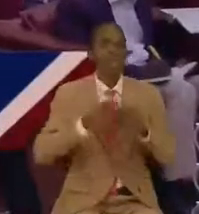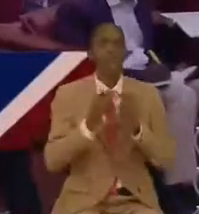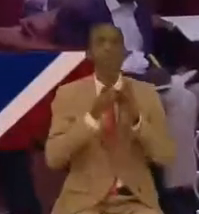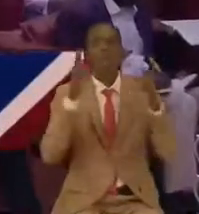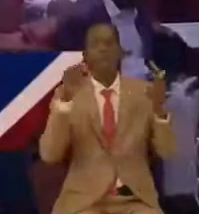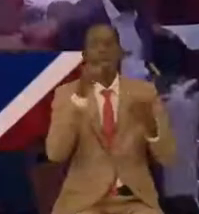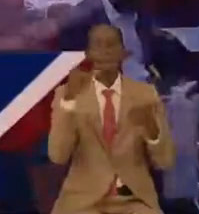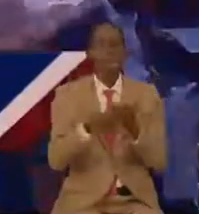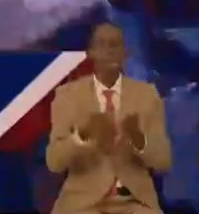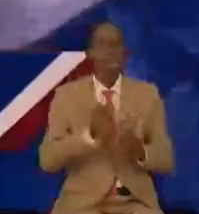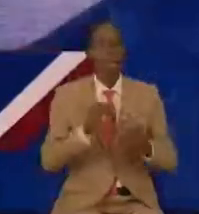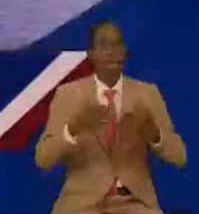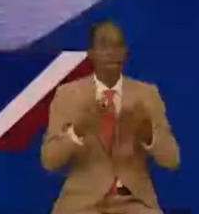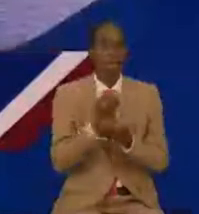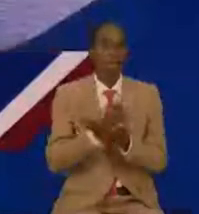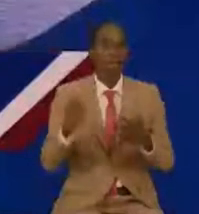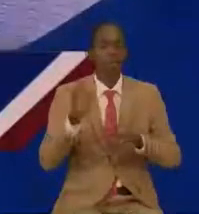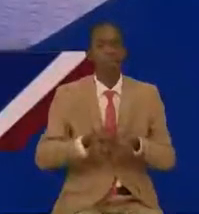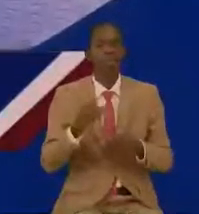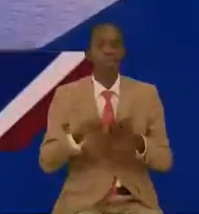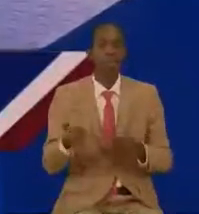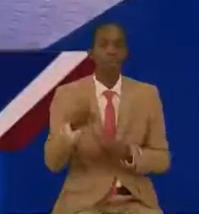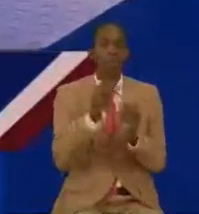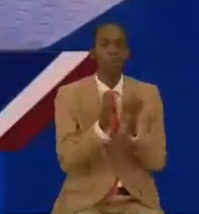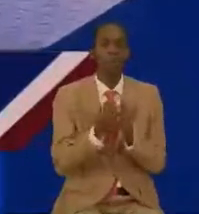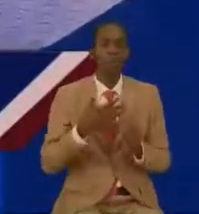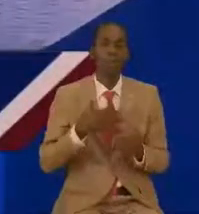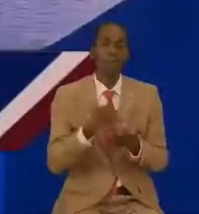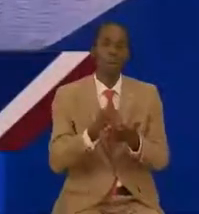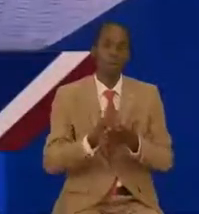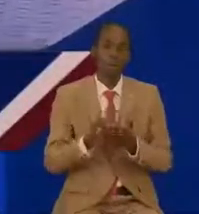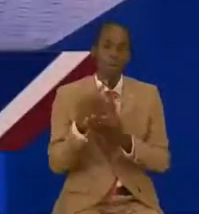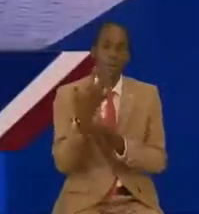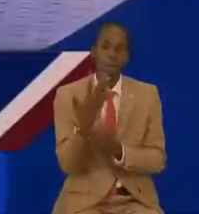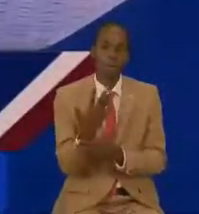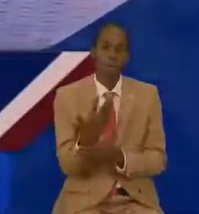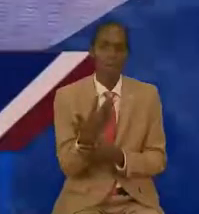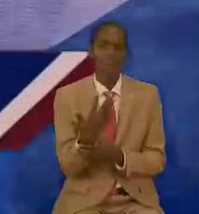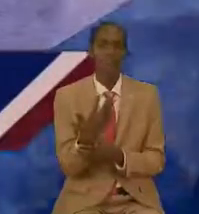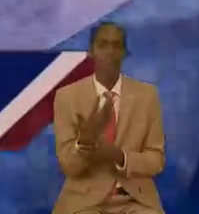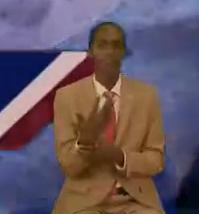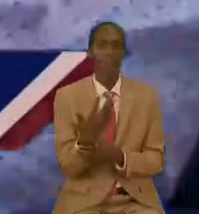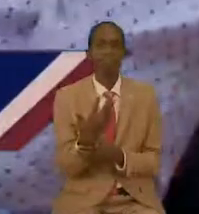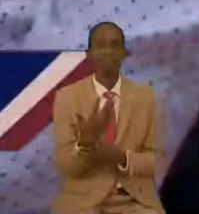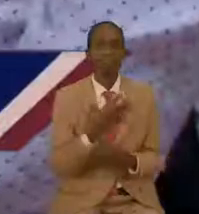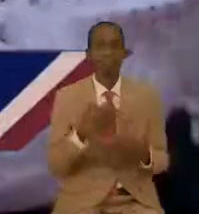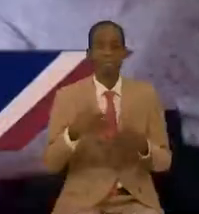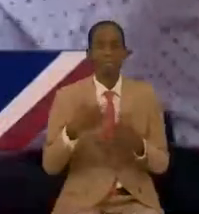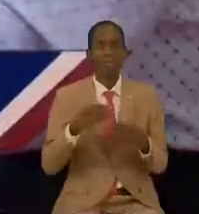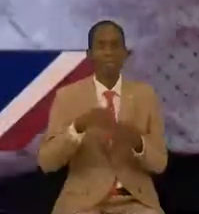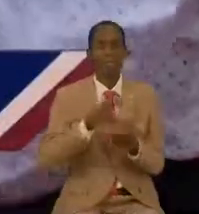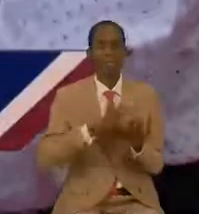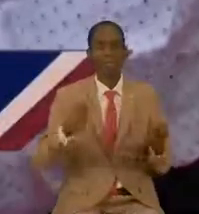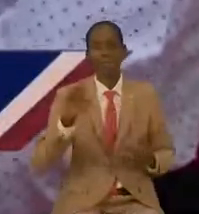Voyez avec quelles grandes lettres je vous ai écrit de ma propre main. Et le